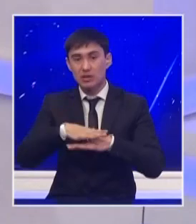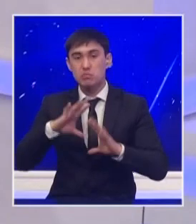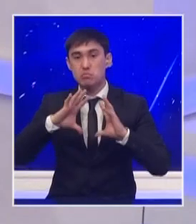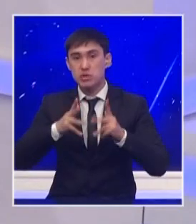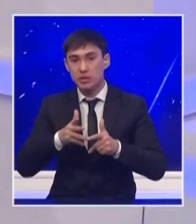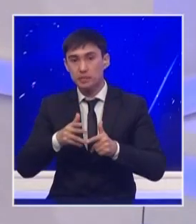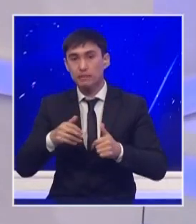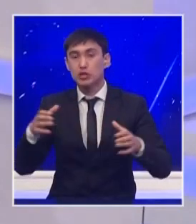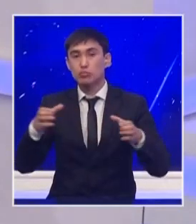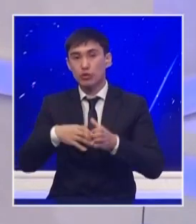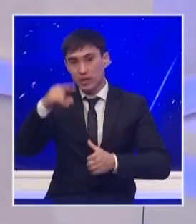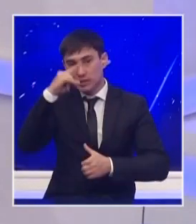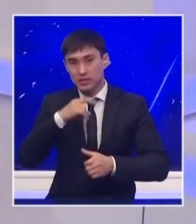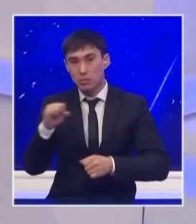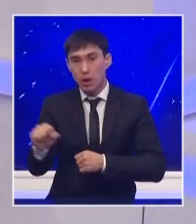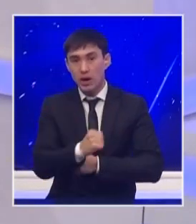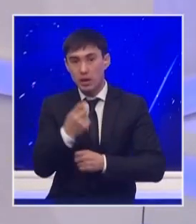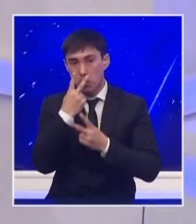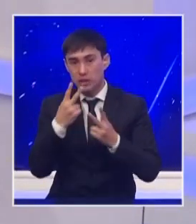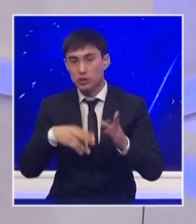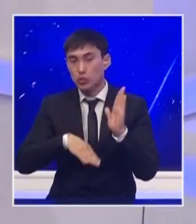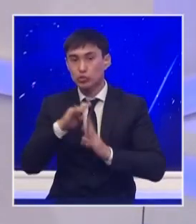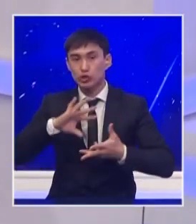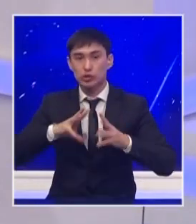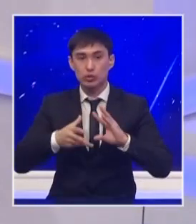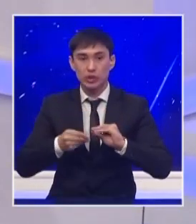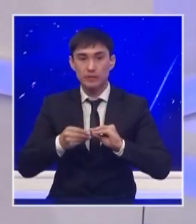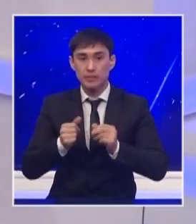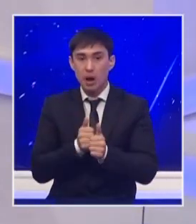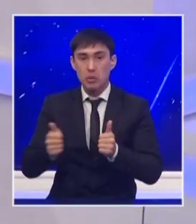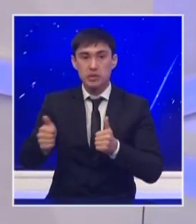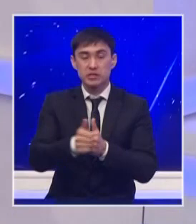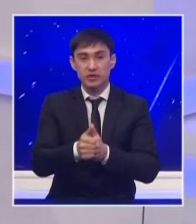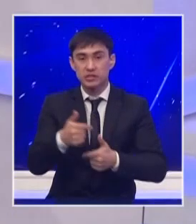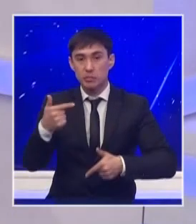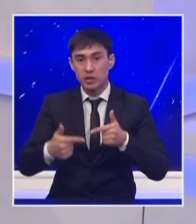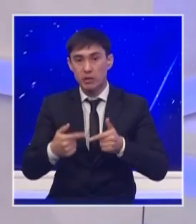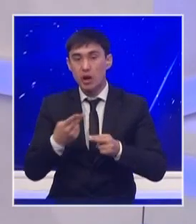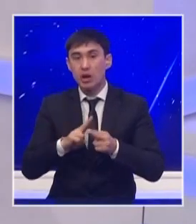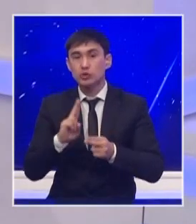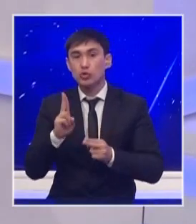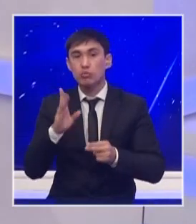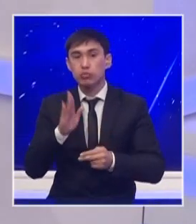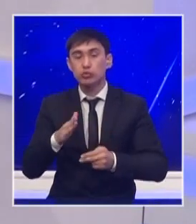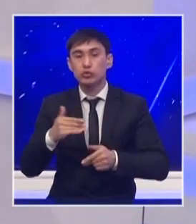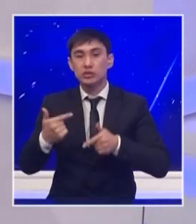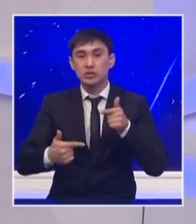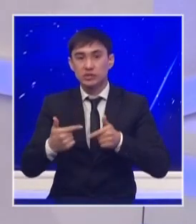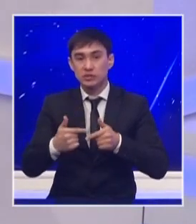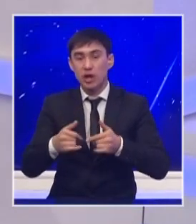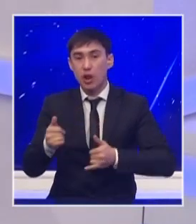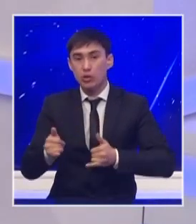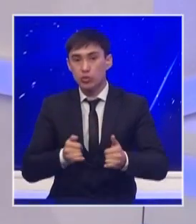стоит отметить сборная Казахстана по хоккею уже показала лучший результат обойдя своих соперников а том с кем ещё придётся сразиться